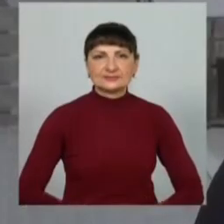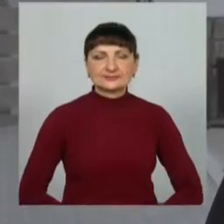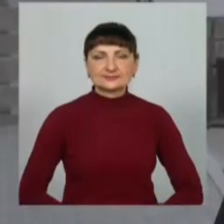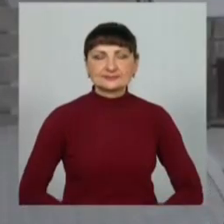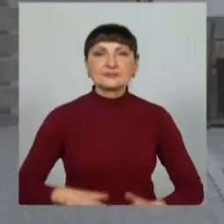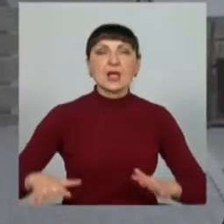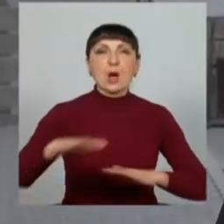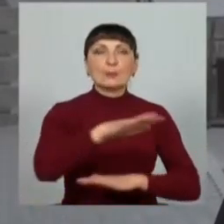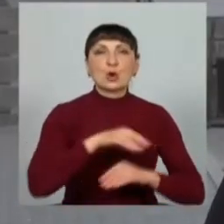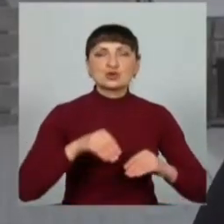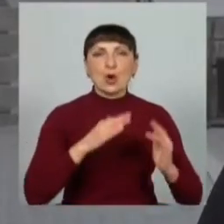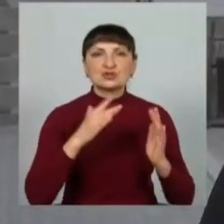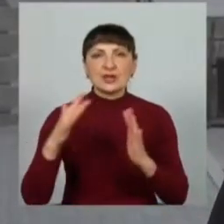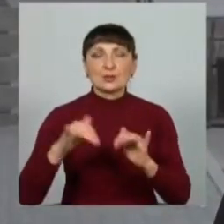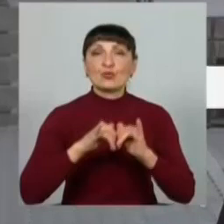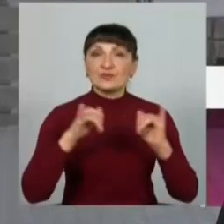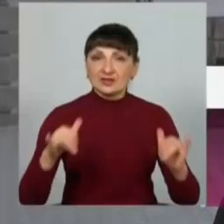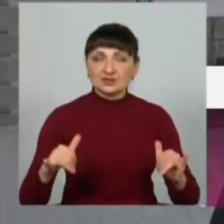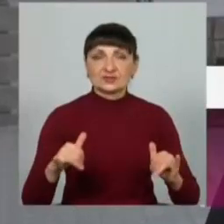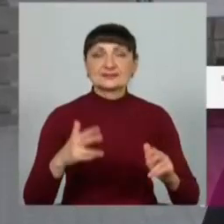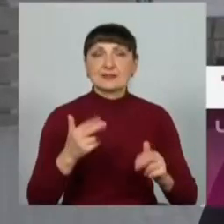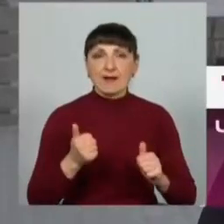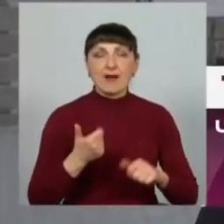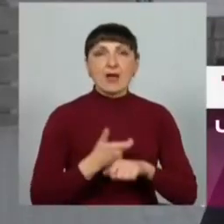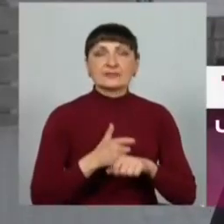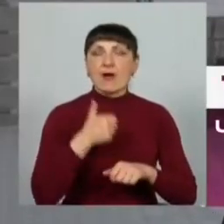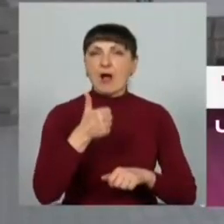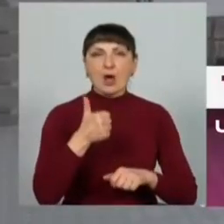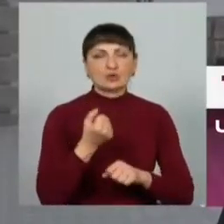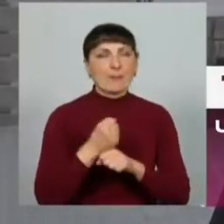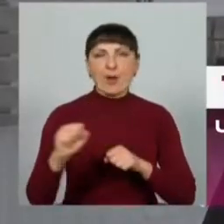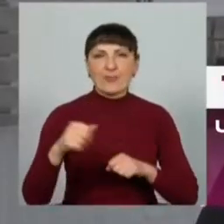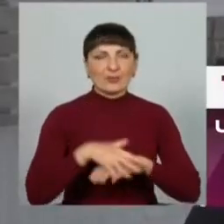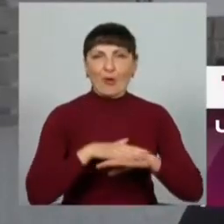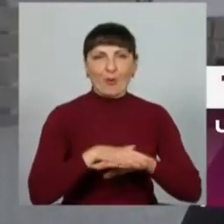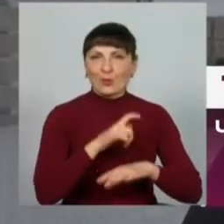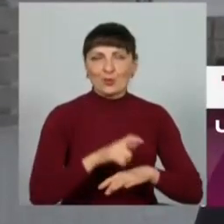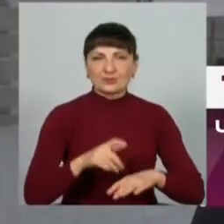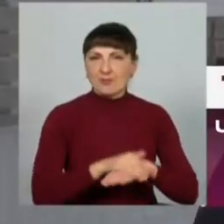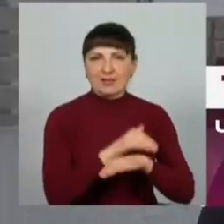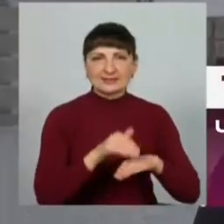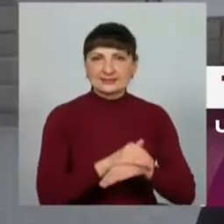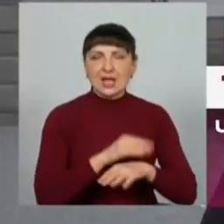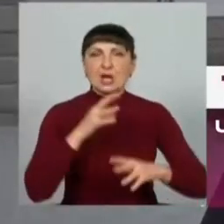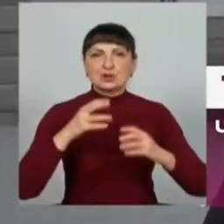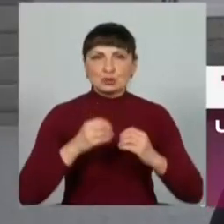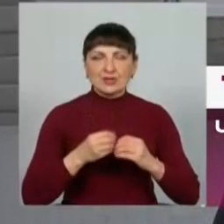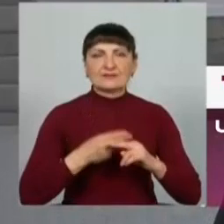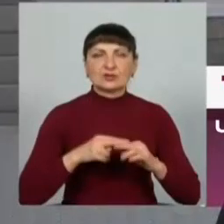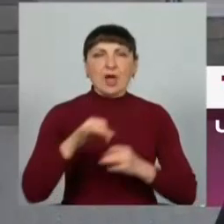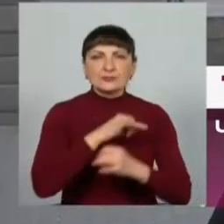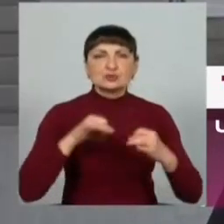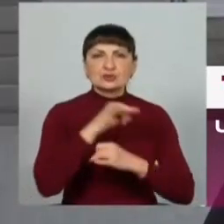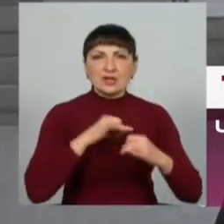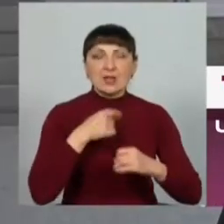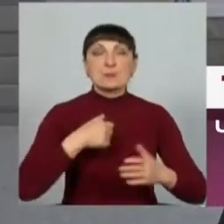Площадь озеленения увеличилась. Это тоже очень большая такая победа общественности. То, что результатами вот этих всех обсуждений